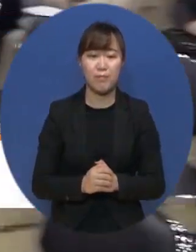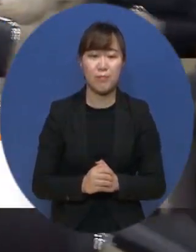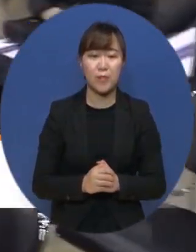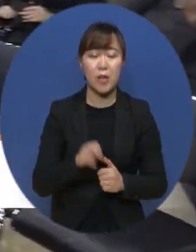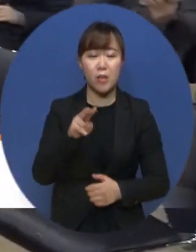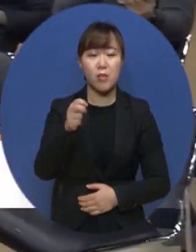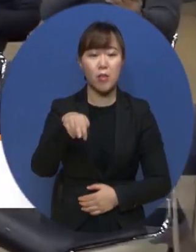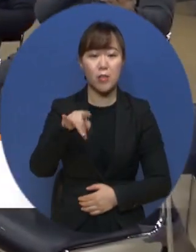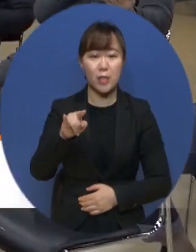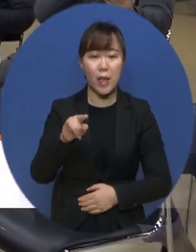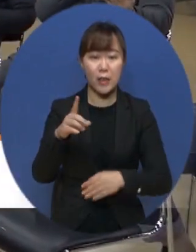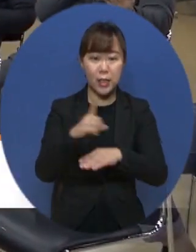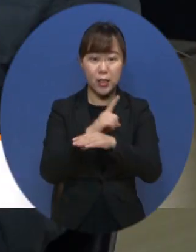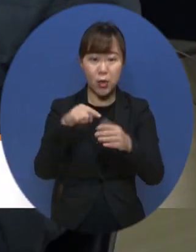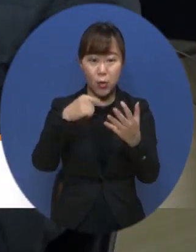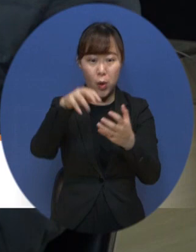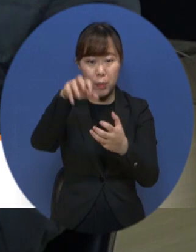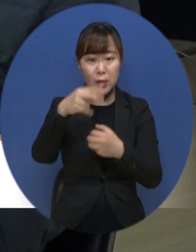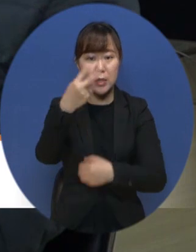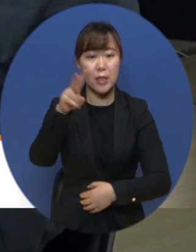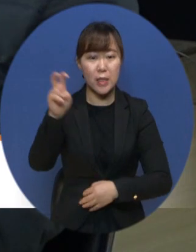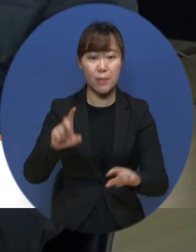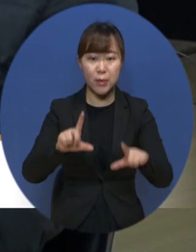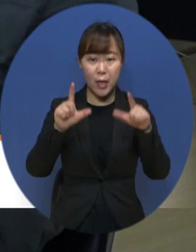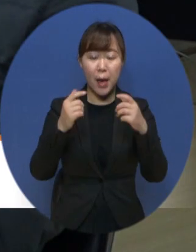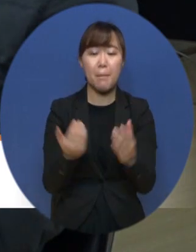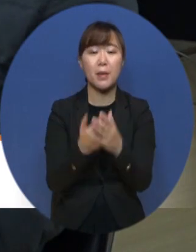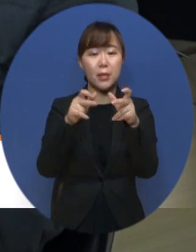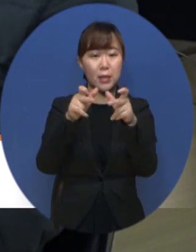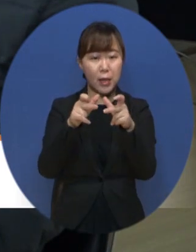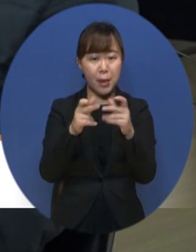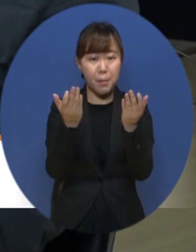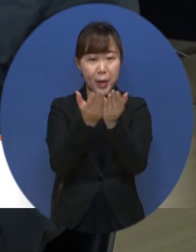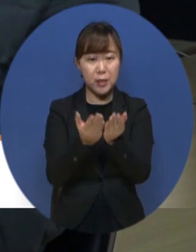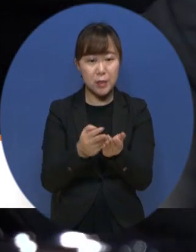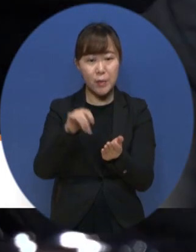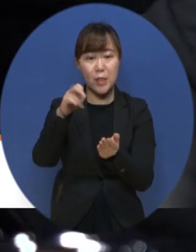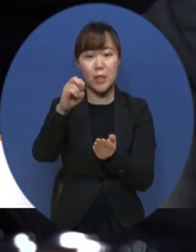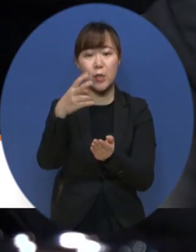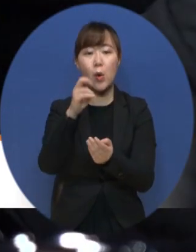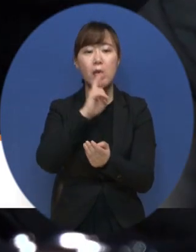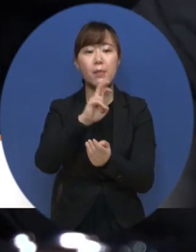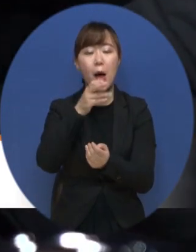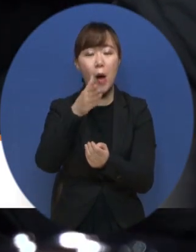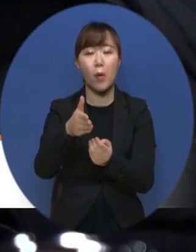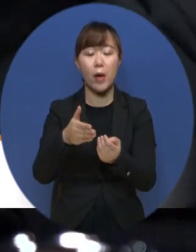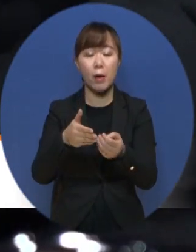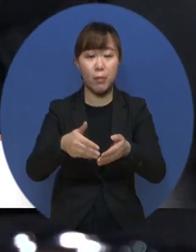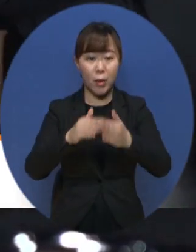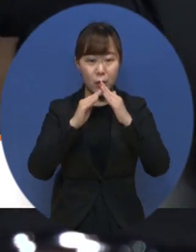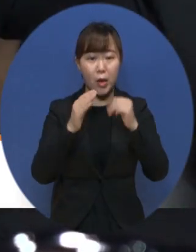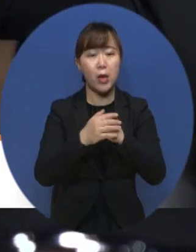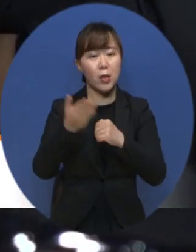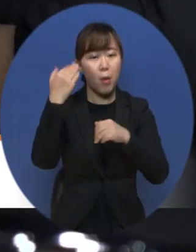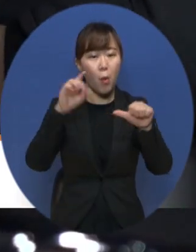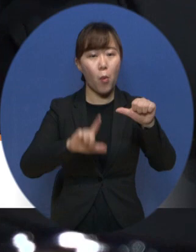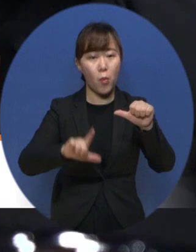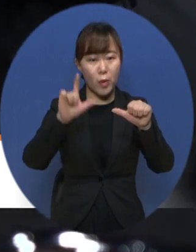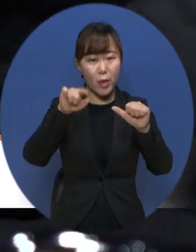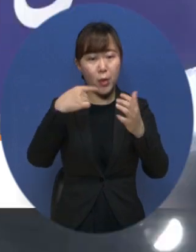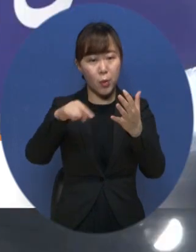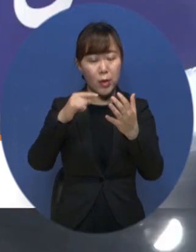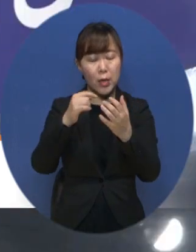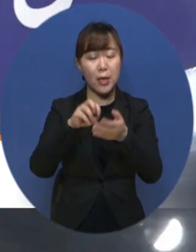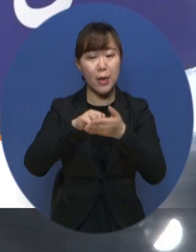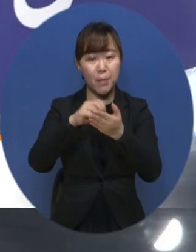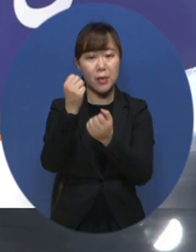연세 디지털 교육원이 2020학년도 발달장애인 맞춤형 실용음악학과를 개설해 지난 5일 교육원에서 입학